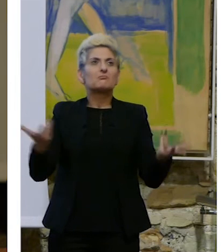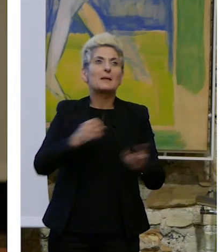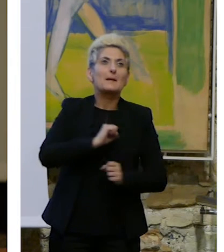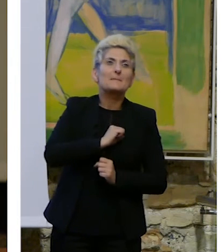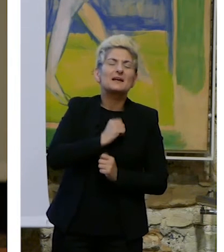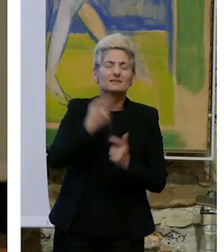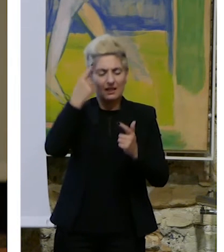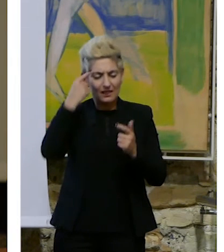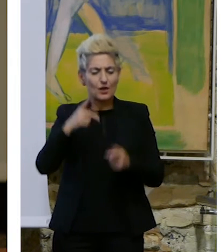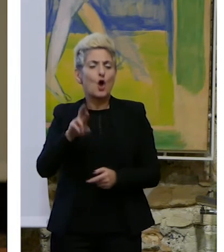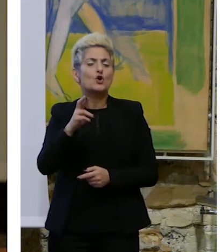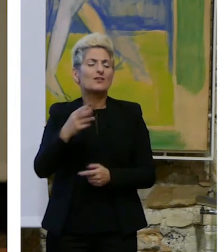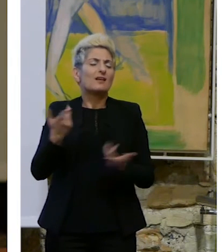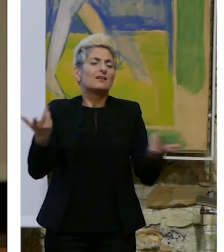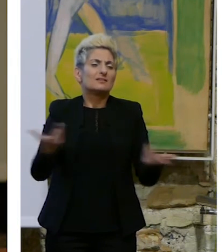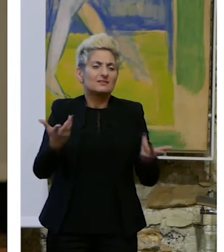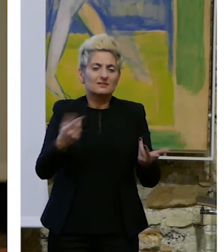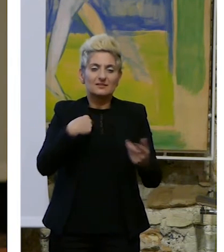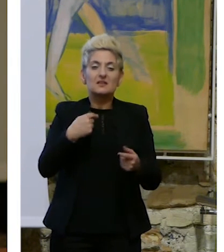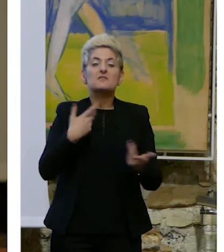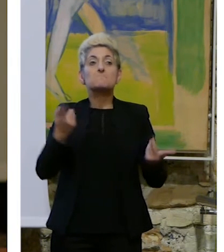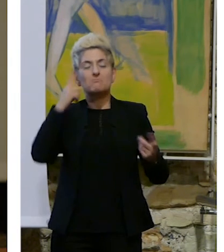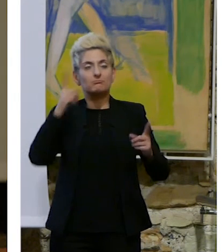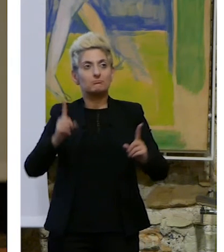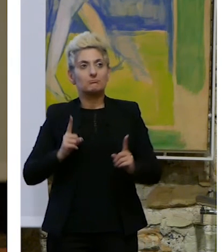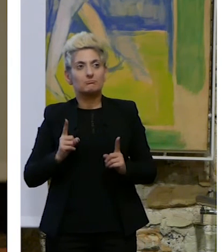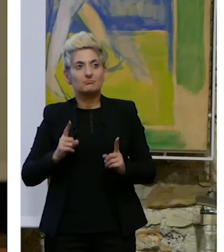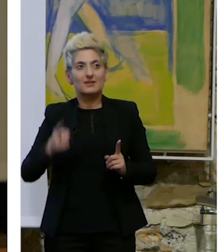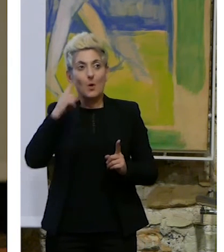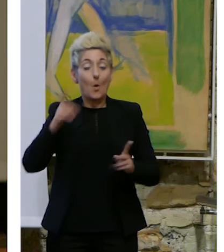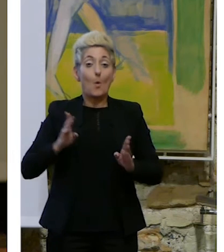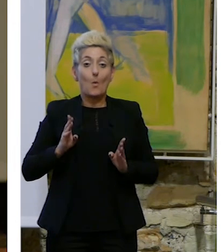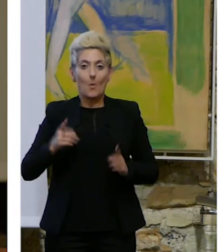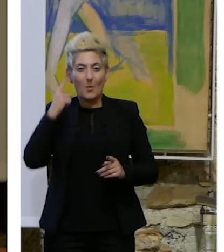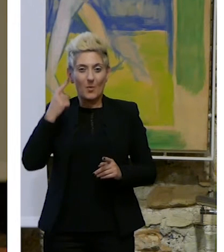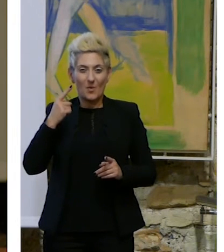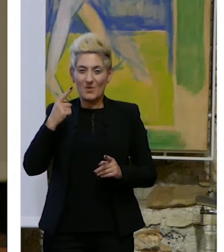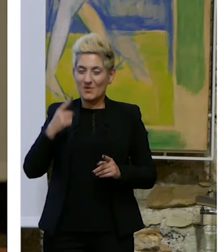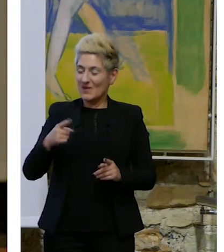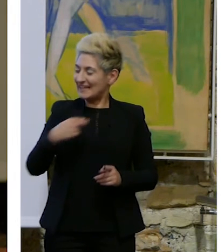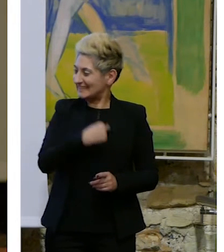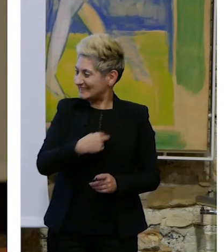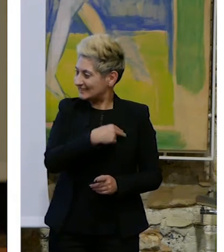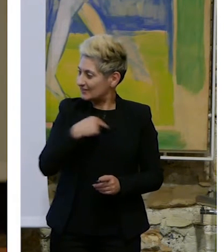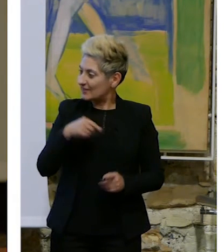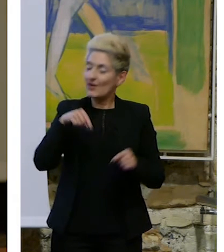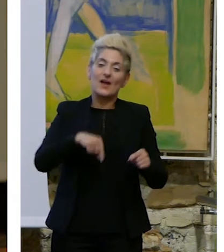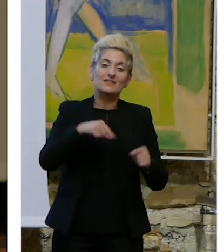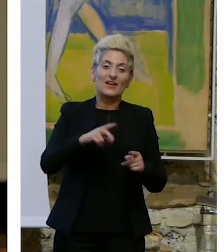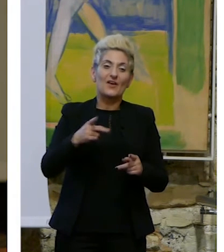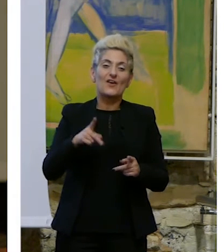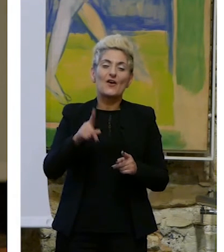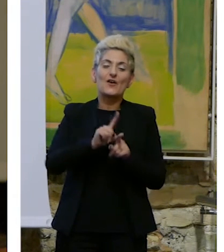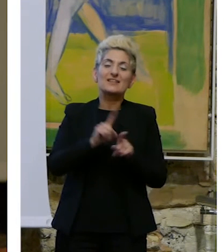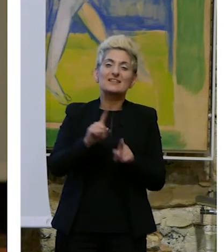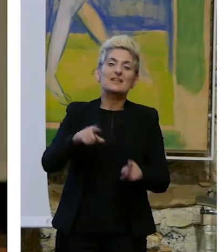perché fra lui la Pietà Rondanini sono tutte le guardie svizzere, cioè si fa un'idea delle guardie svizzere, non della Pietà Rondanini. Qui se la fa molto più concreta, se la fa